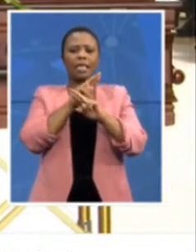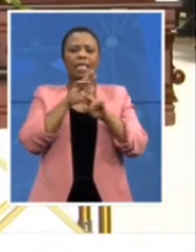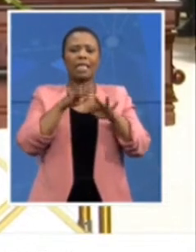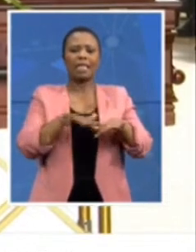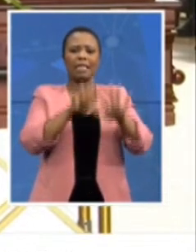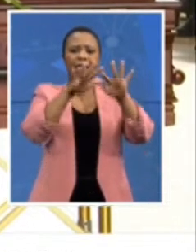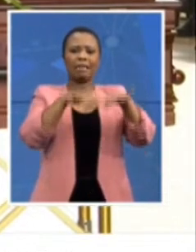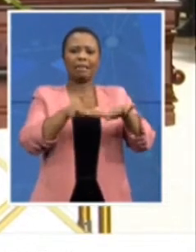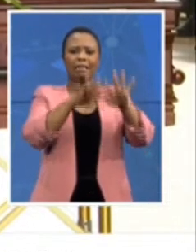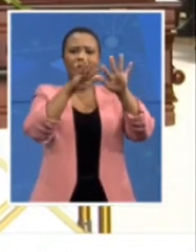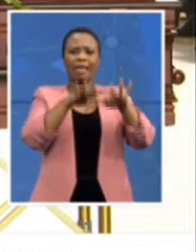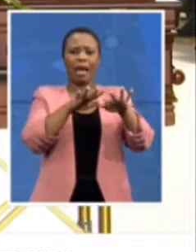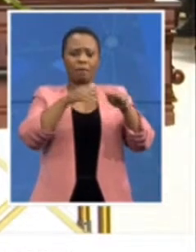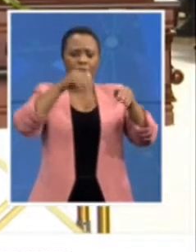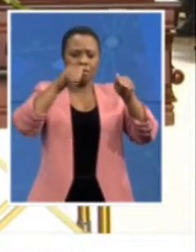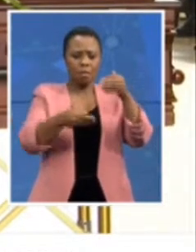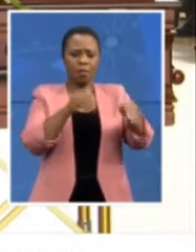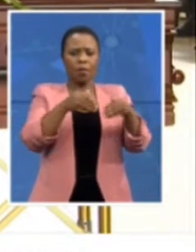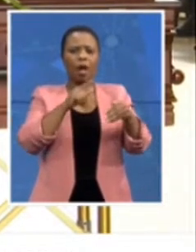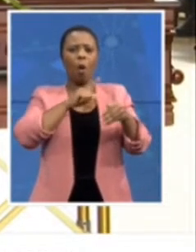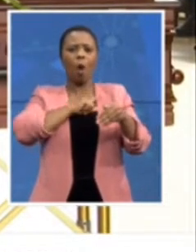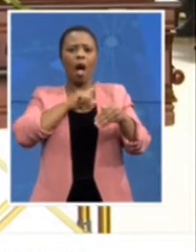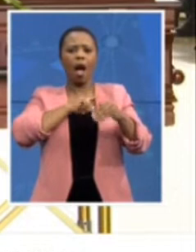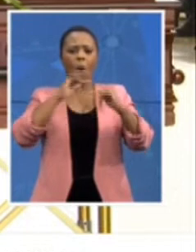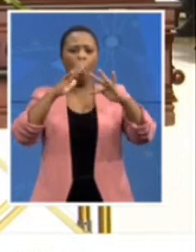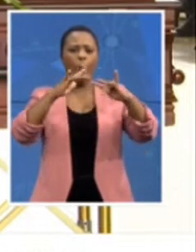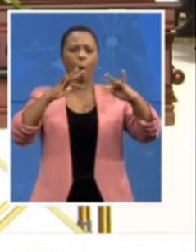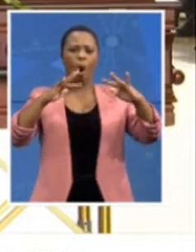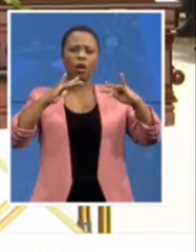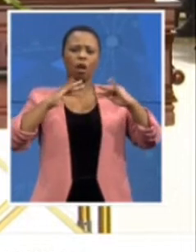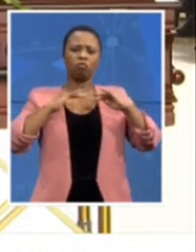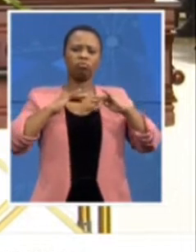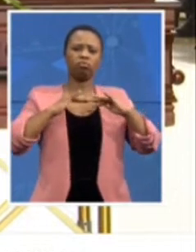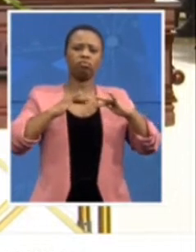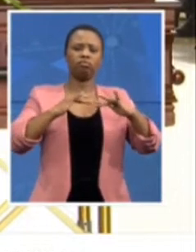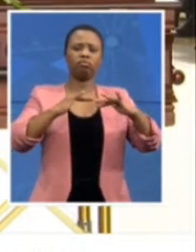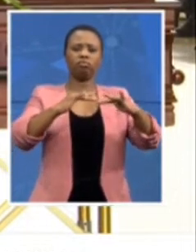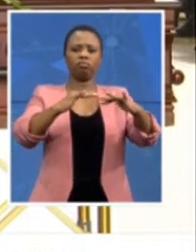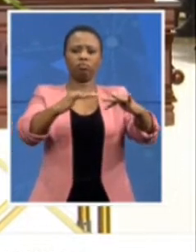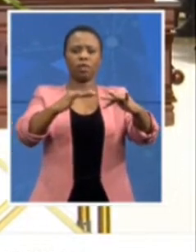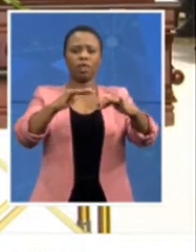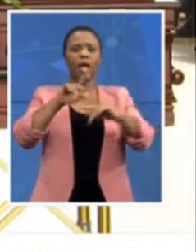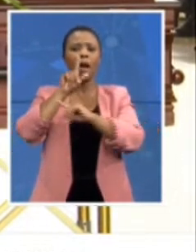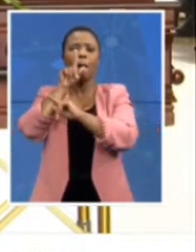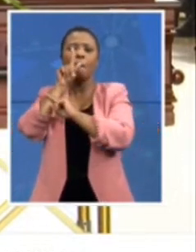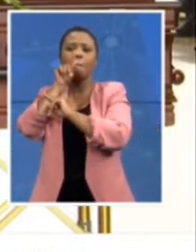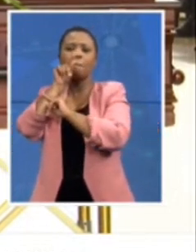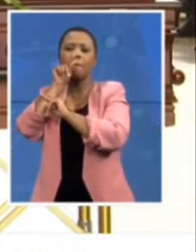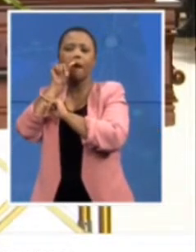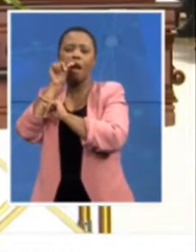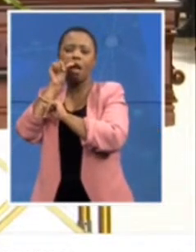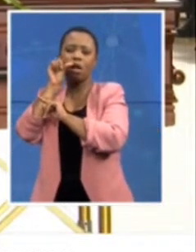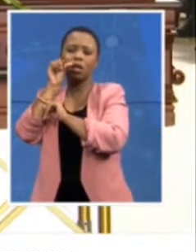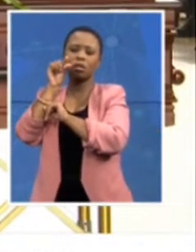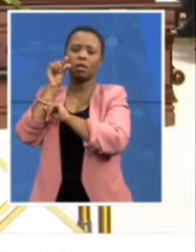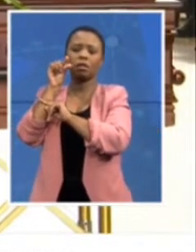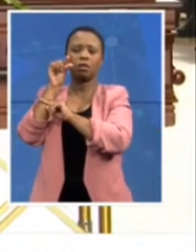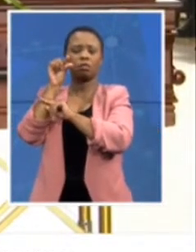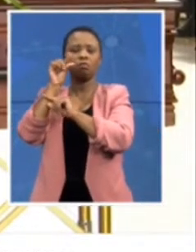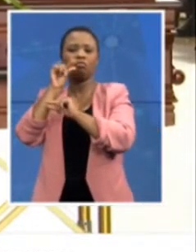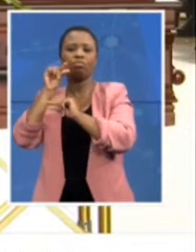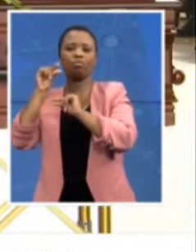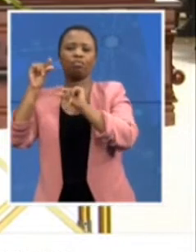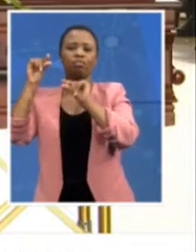nganyakazi. Nalapha izinyoni ezincanyana zihlabelela zisho ngephimbo.